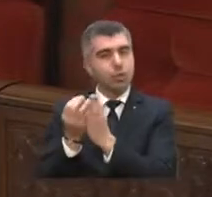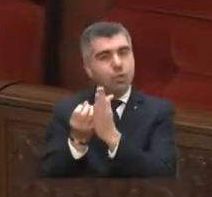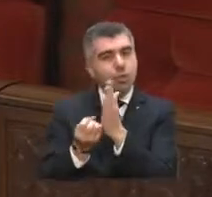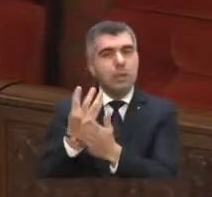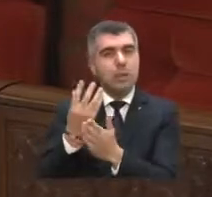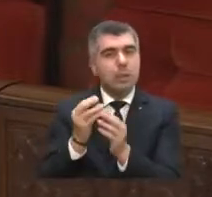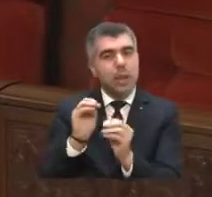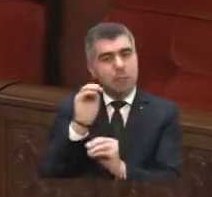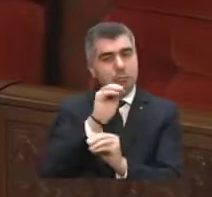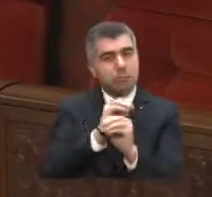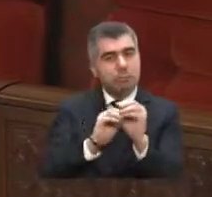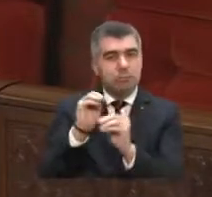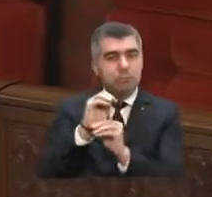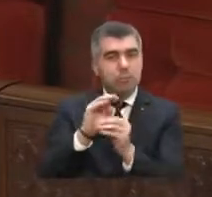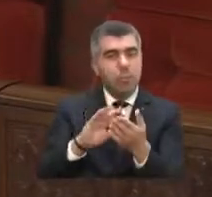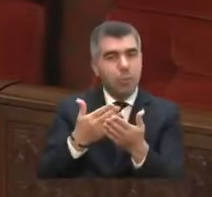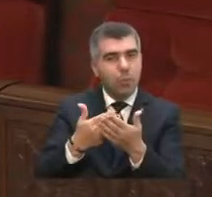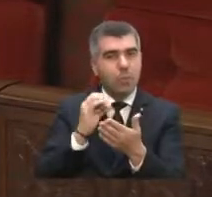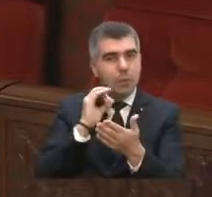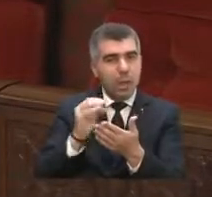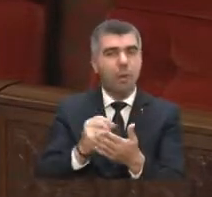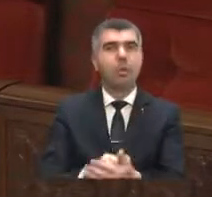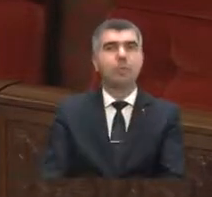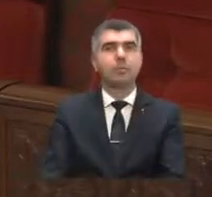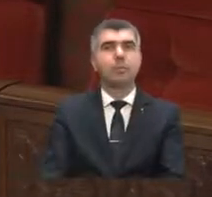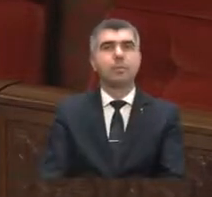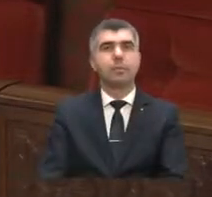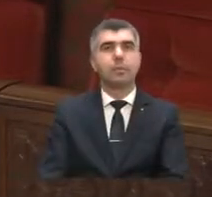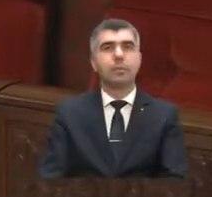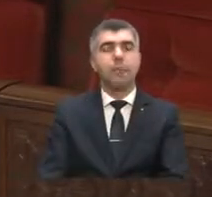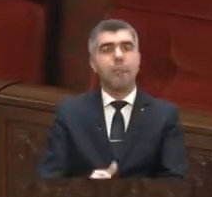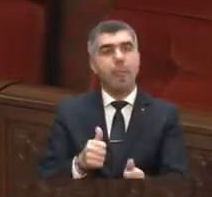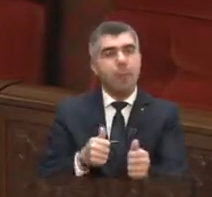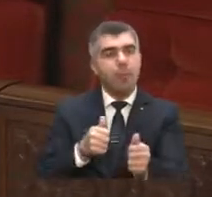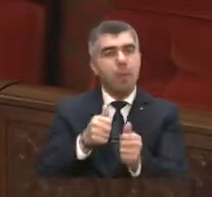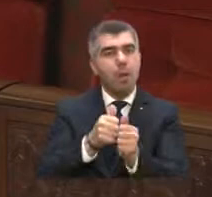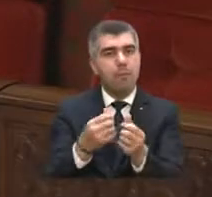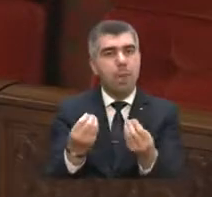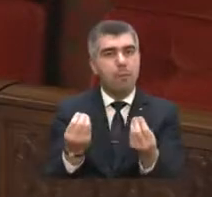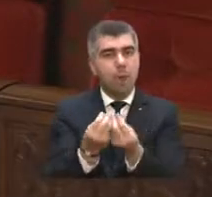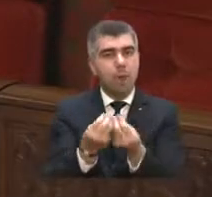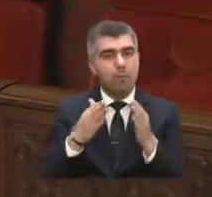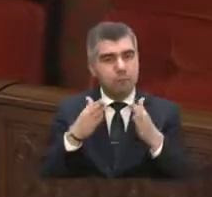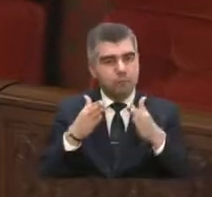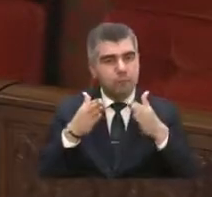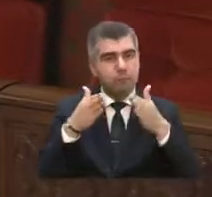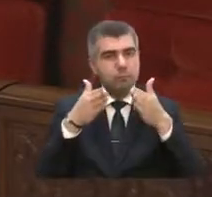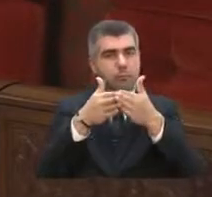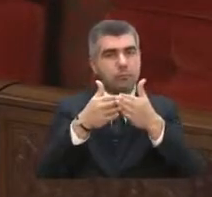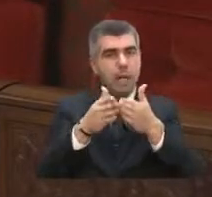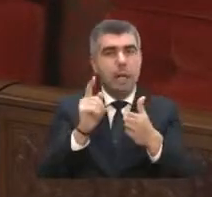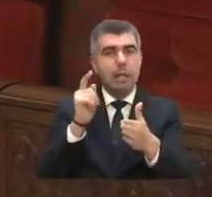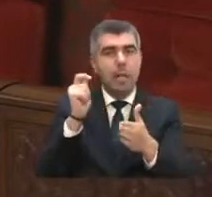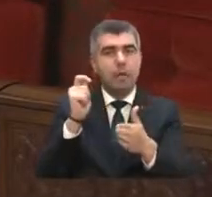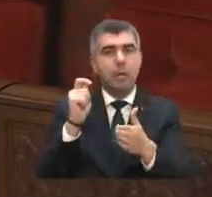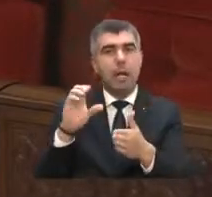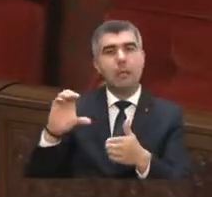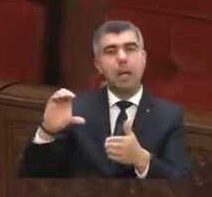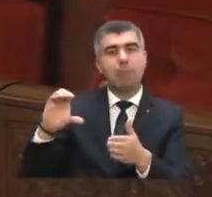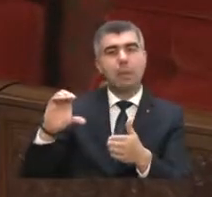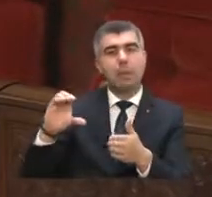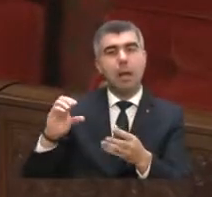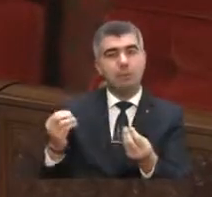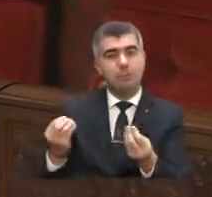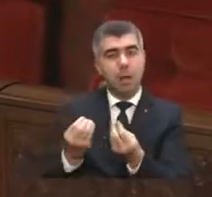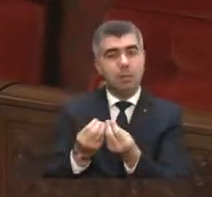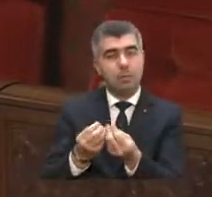محيطها الحضري يوفر عروضا وخدمات مبتكرة. ومواكبة لمشروع الخط الفائق السرعة الرابط بين طنجة والدار البيضاء، قام